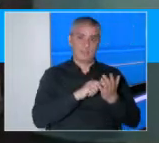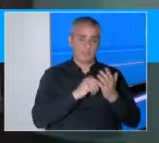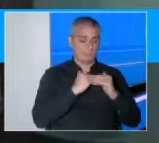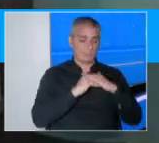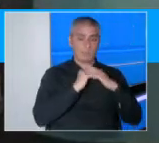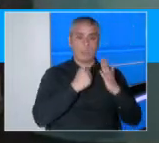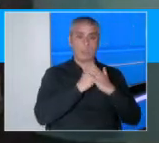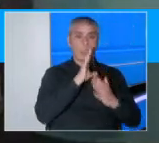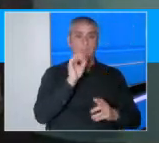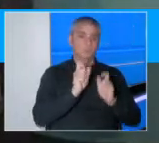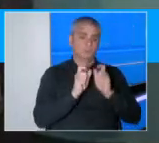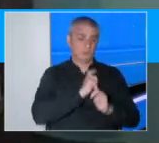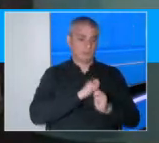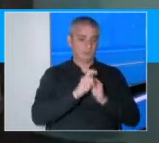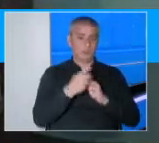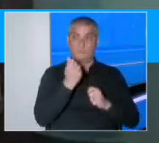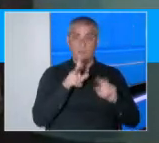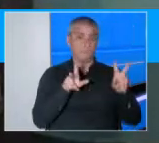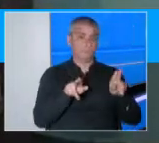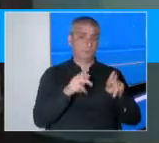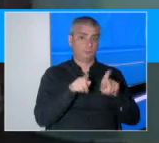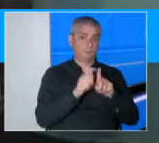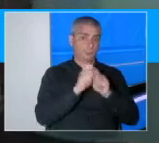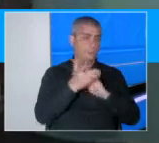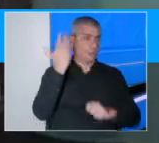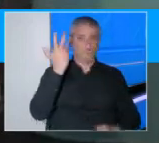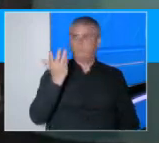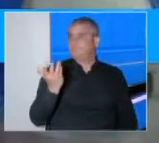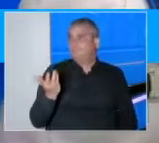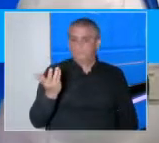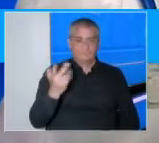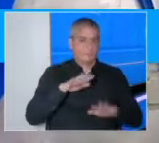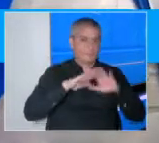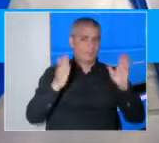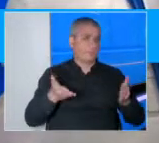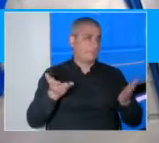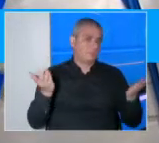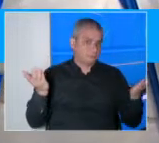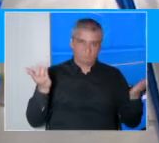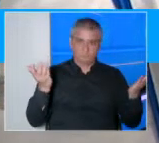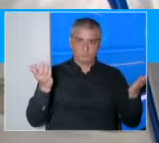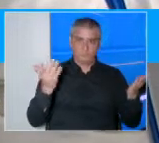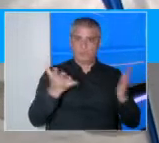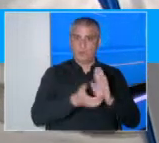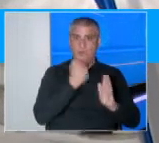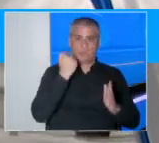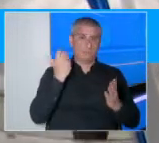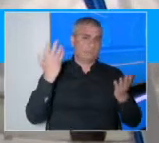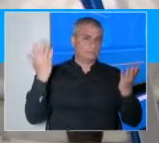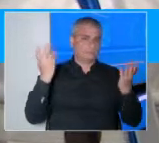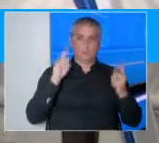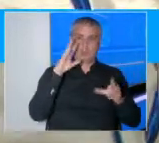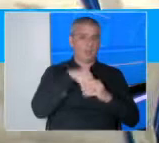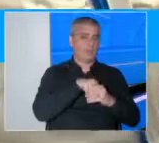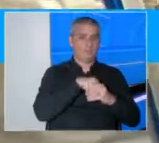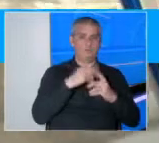מוגבלת 500 איש, העירייה משלמת את אותו מחיר שהייתה משלמת על, אתה יודע, במה רגילה שלוקחת, יכולה